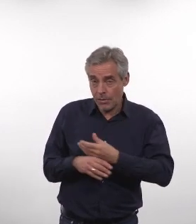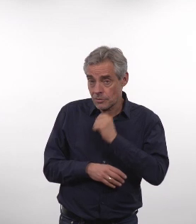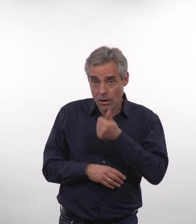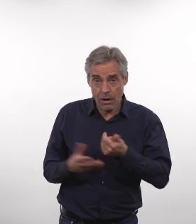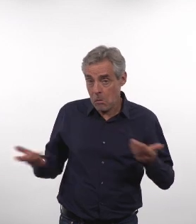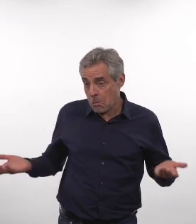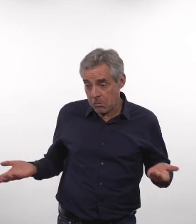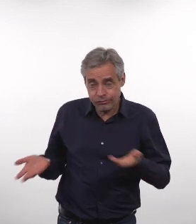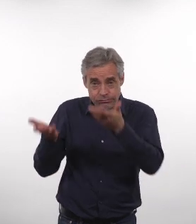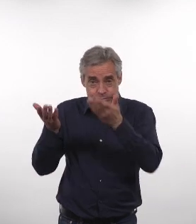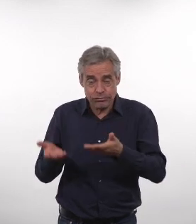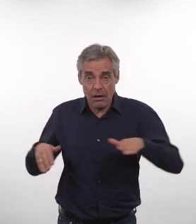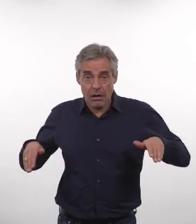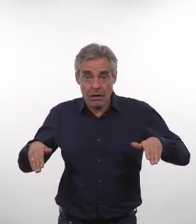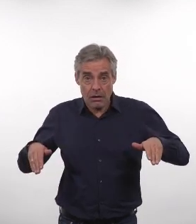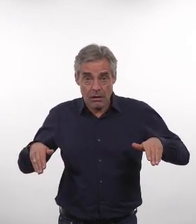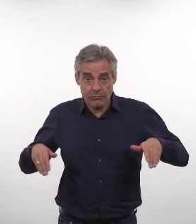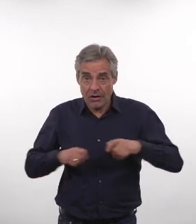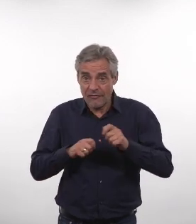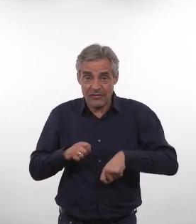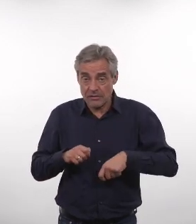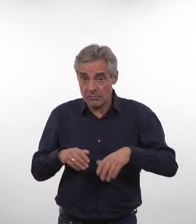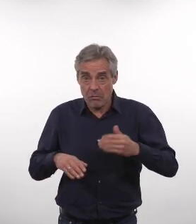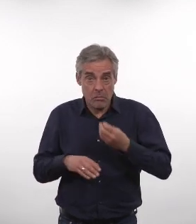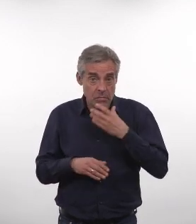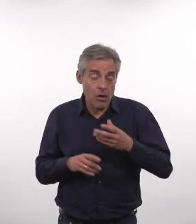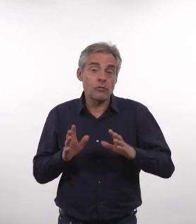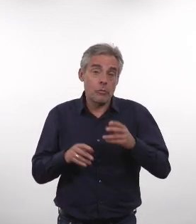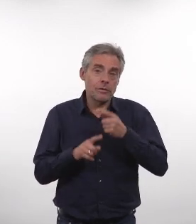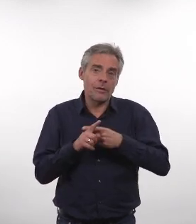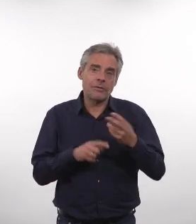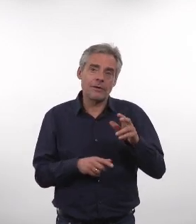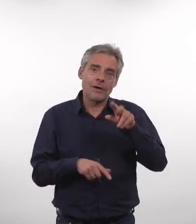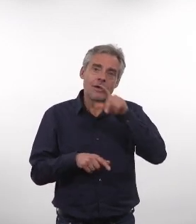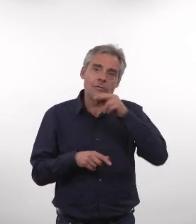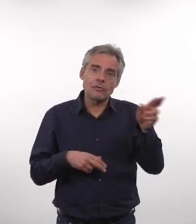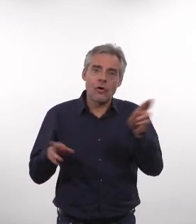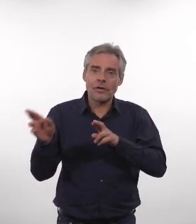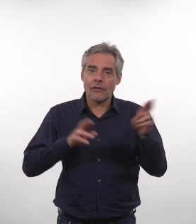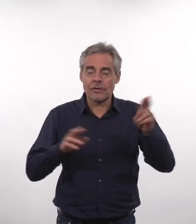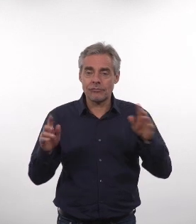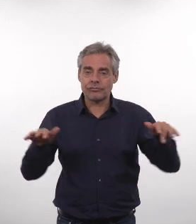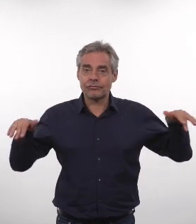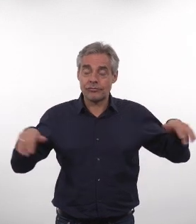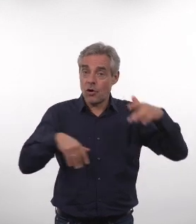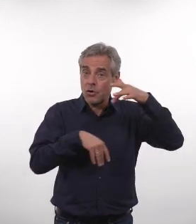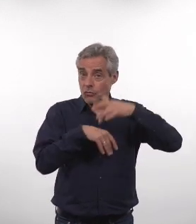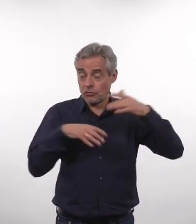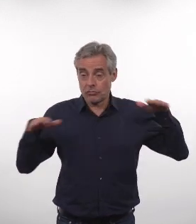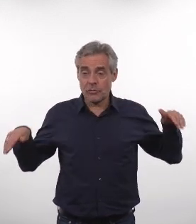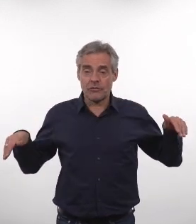et que l'épouvantail ne peut rien leur faire et que ça va bien se passer. Et donc, petit à petit, en fait, ils arrivent à se rapprocher et à être au contact de